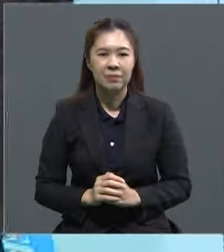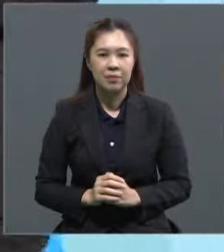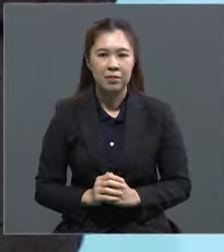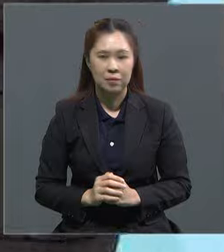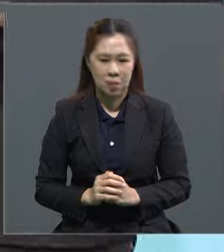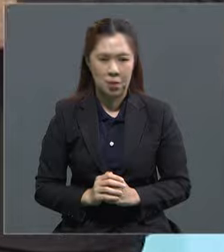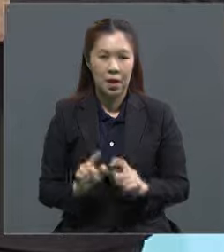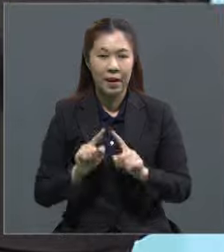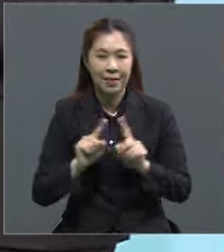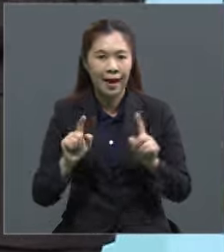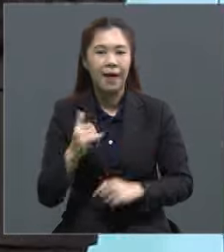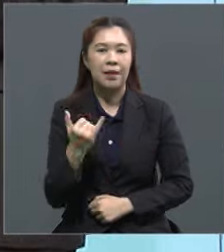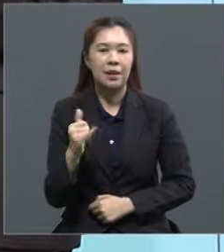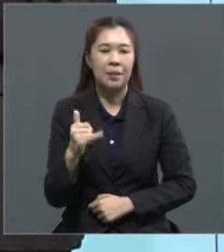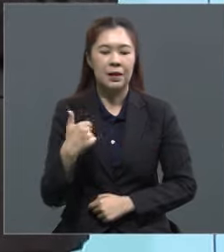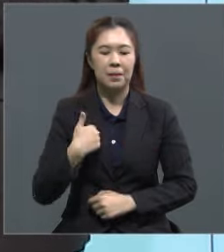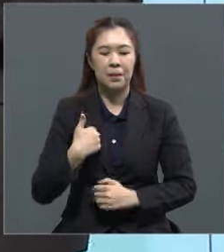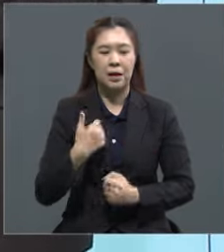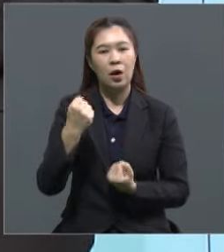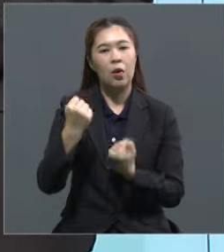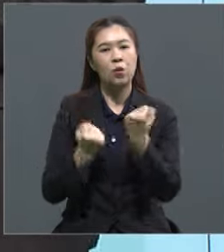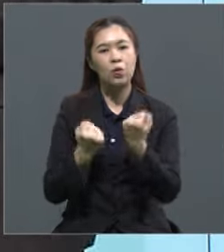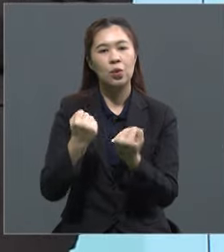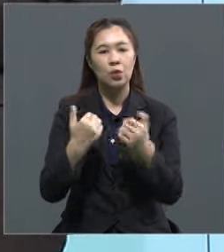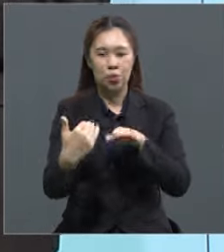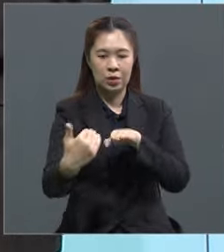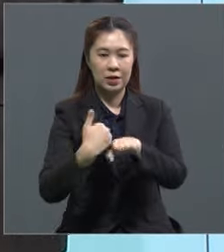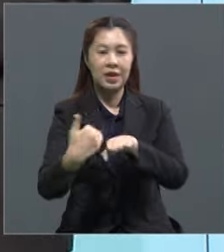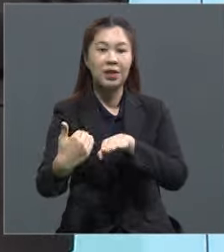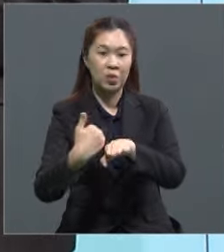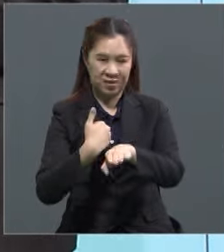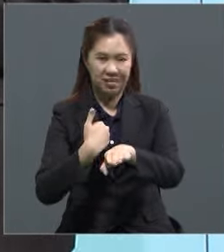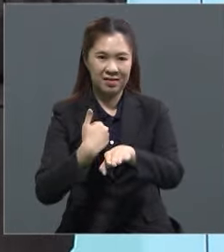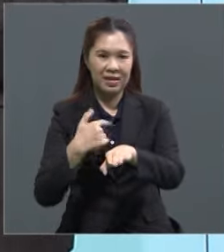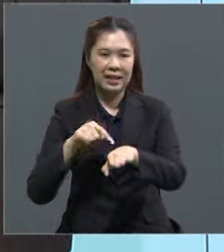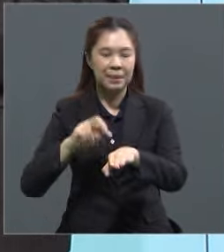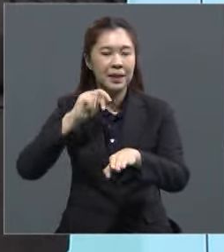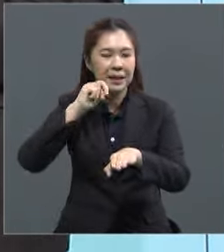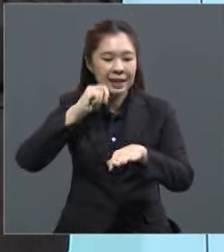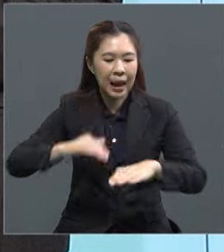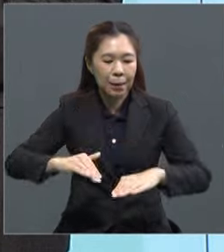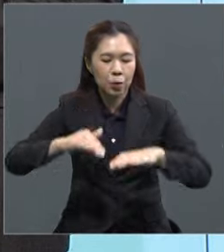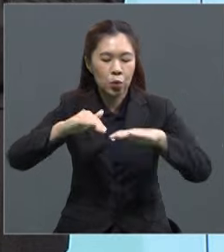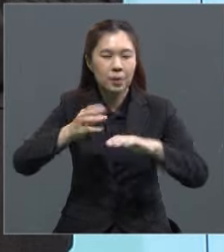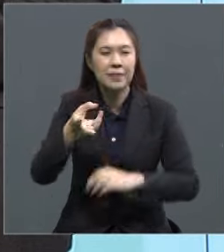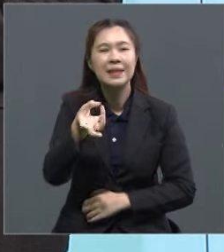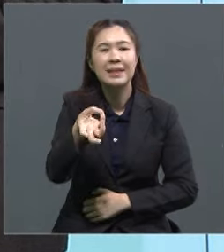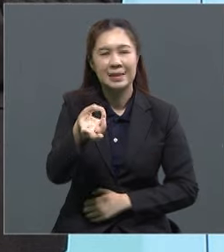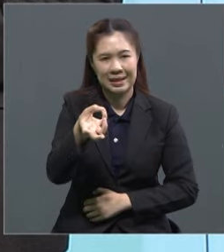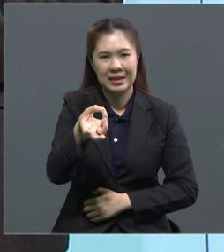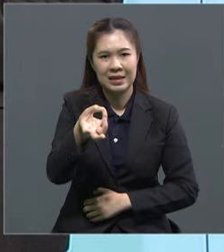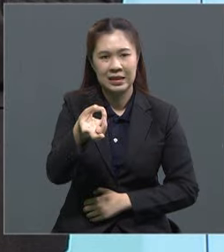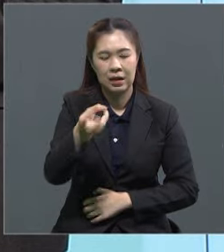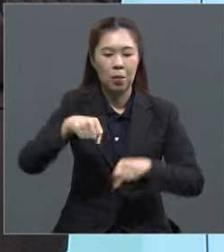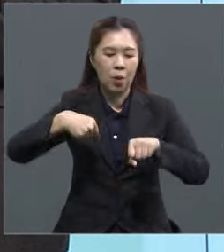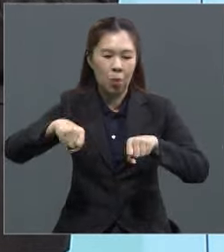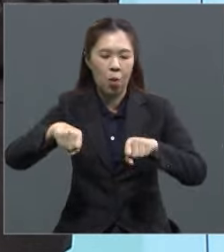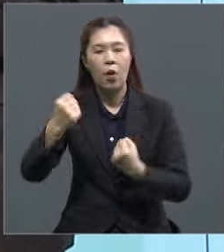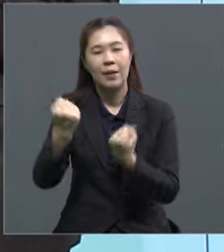ของถนนบางส่วนที่เป็นถนนสายรองในลักษณะแบบนั้นน่ะนะครับก็อาจจะมีน้ำท่วมอยู่ในระดับนึงแต่ยังสามารถสัญจร